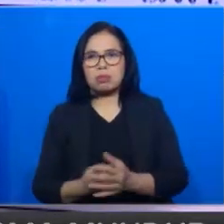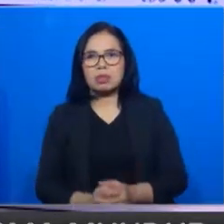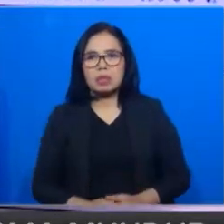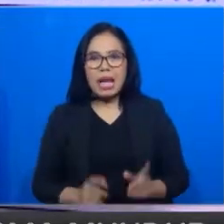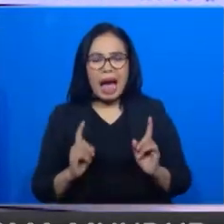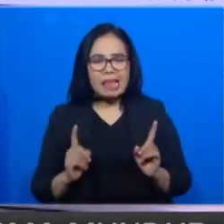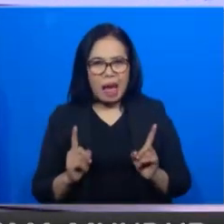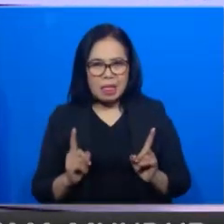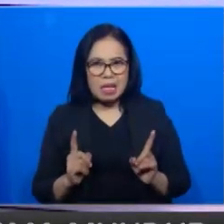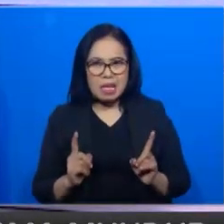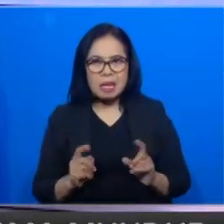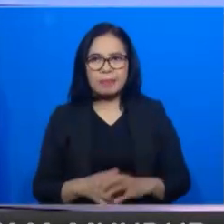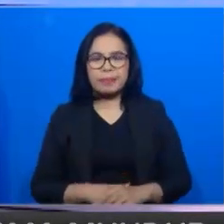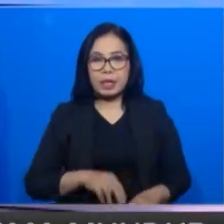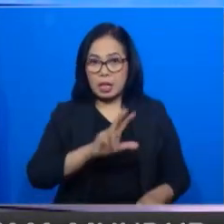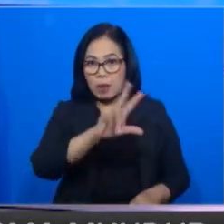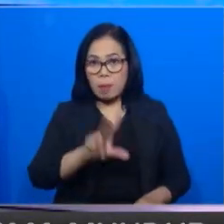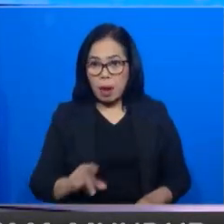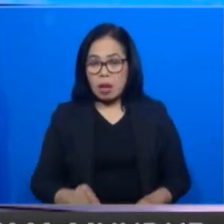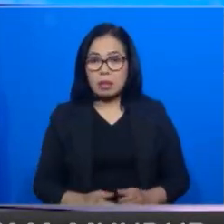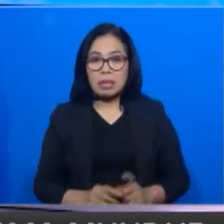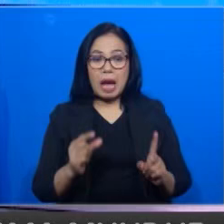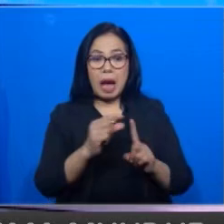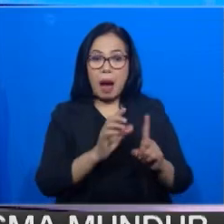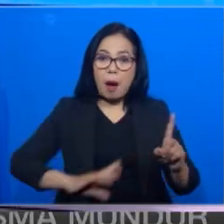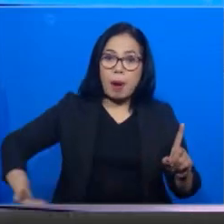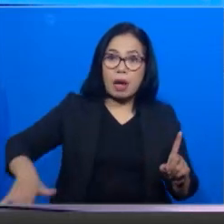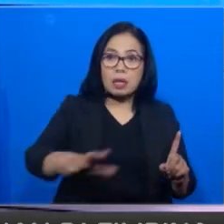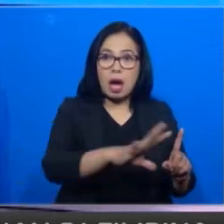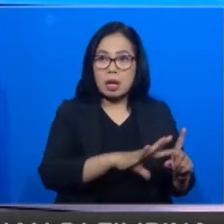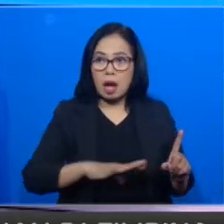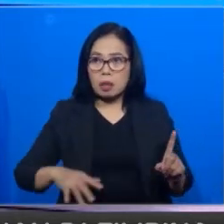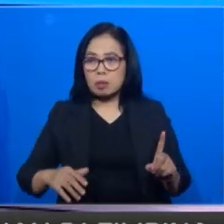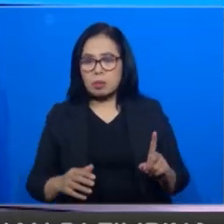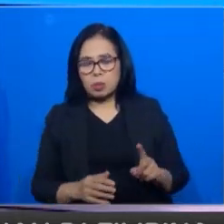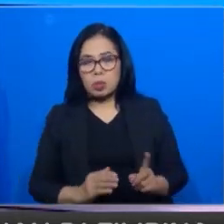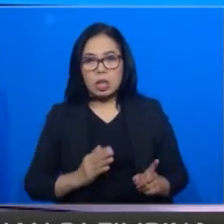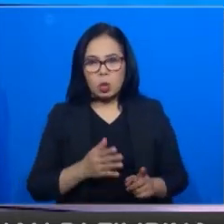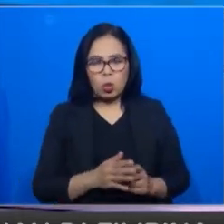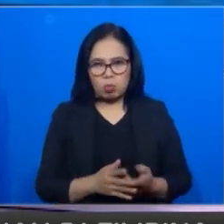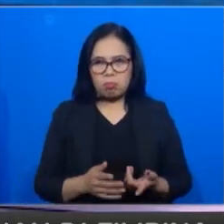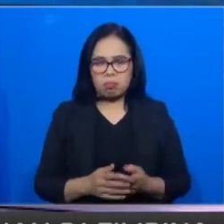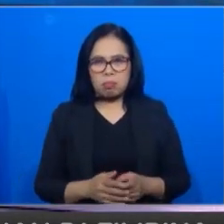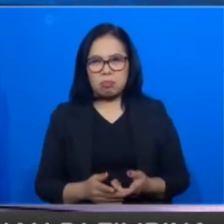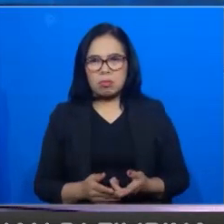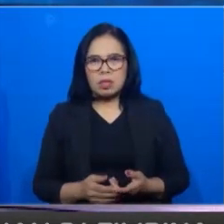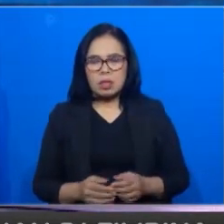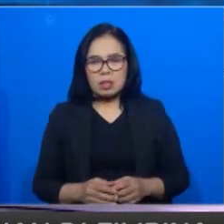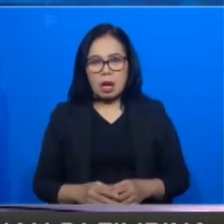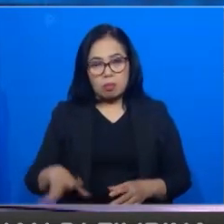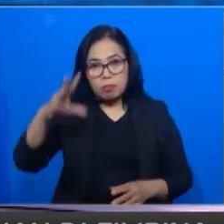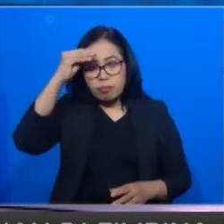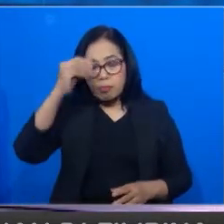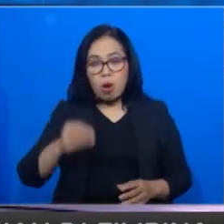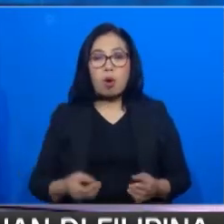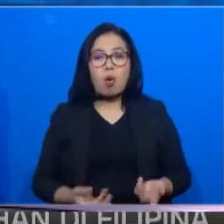bencana. Sementara di Pangandaran, ratusan warga dan wisatawan juga mengikuti simulasi mitigasi bencana tsunami yang digelar BNPB. Dalam simulasi